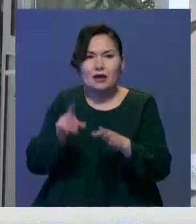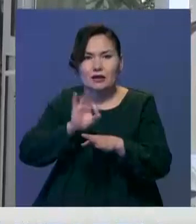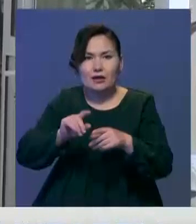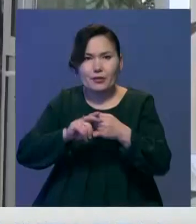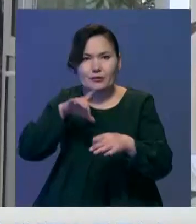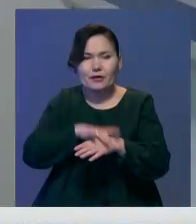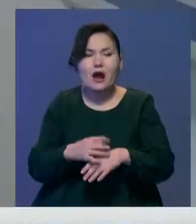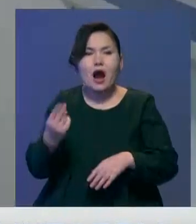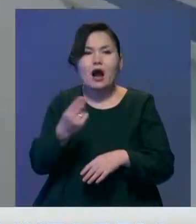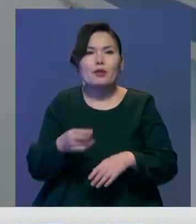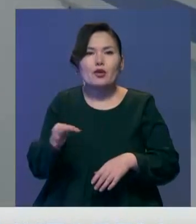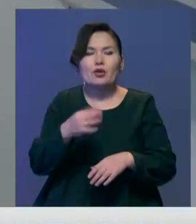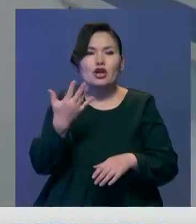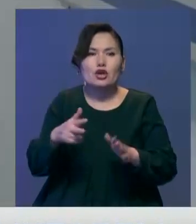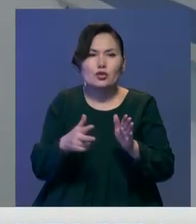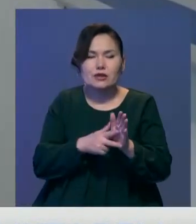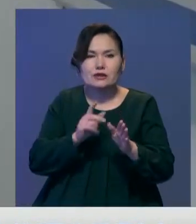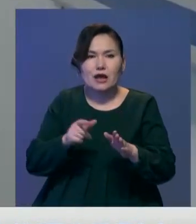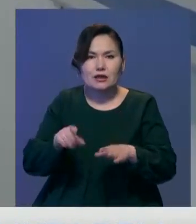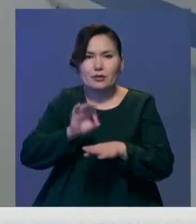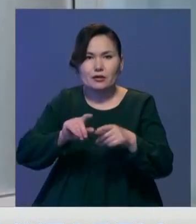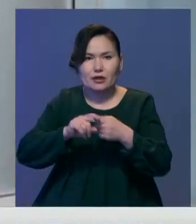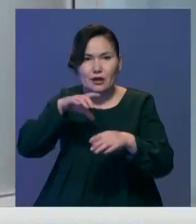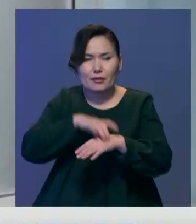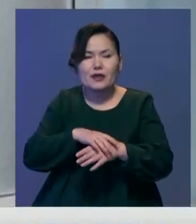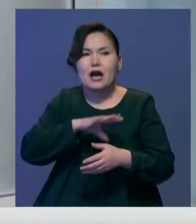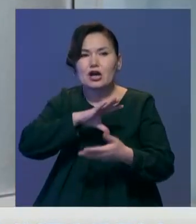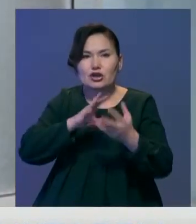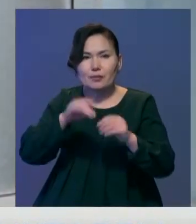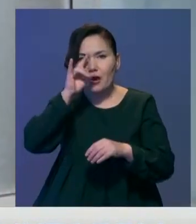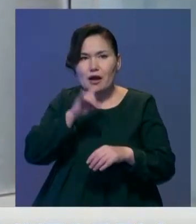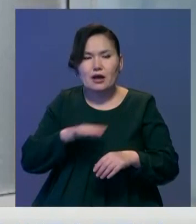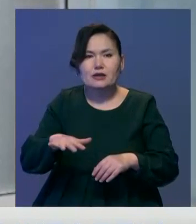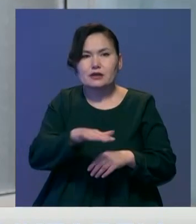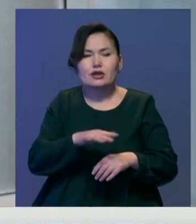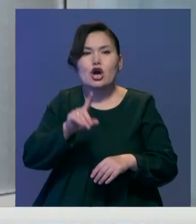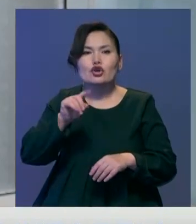анықталды. Ал Ақмола облысында 58 дерек тіркелді. Жалпы ел бойынша ауырғандар саны